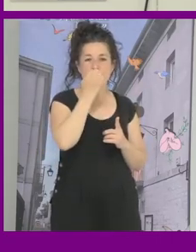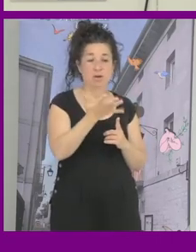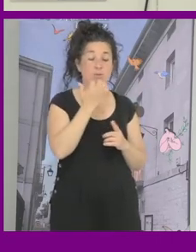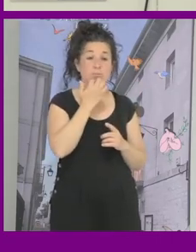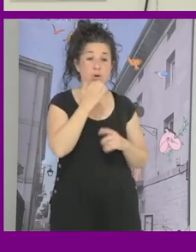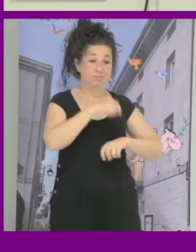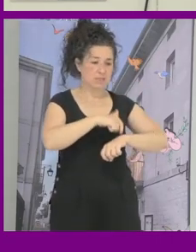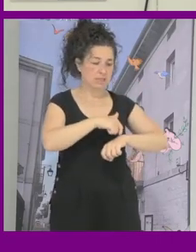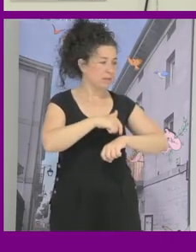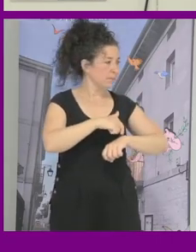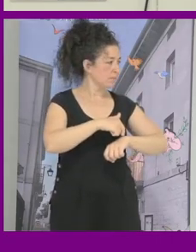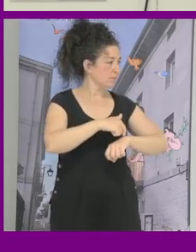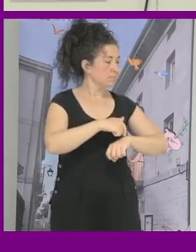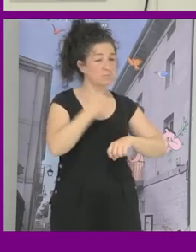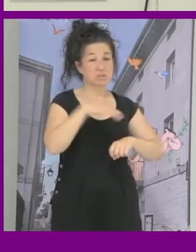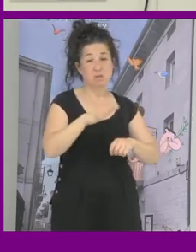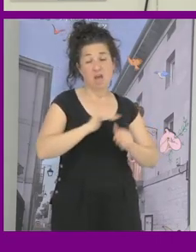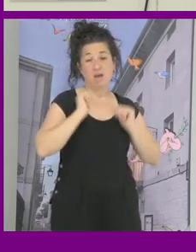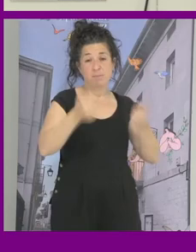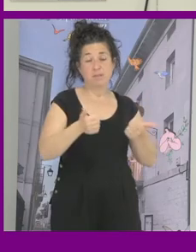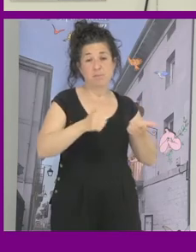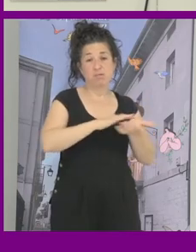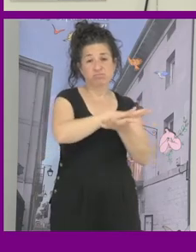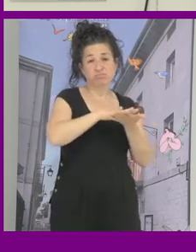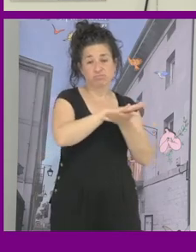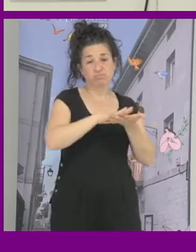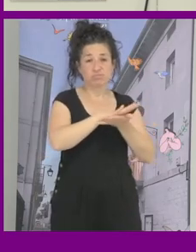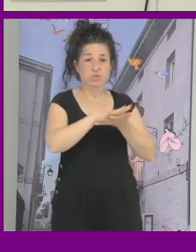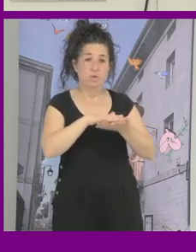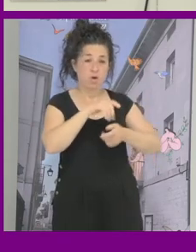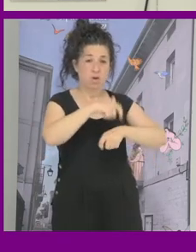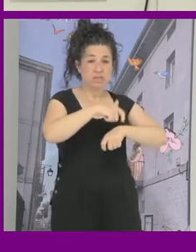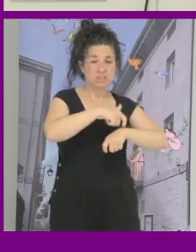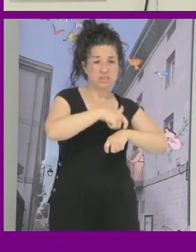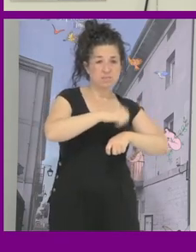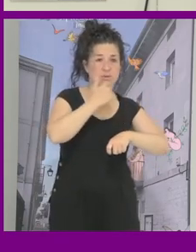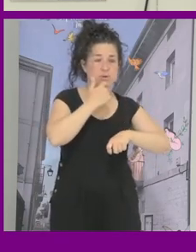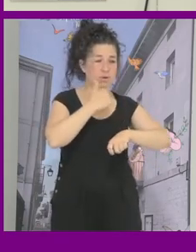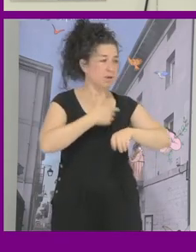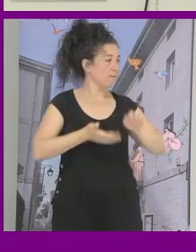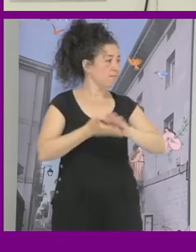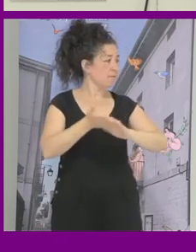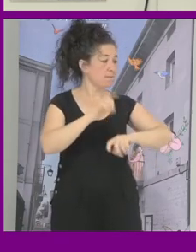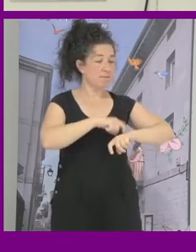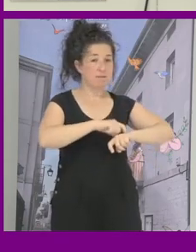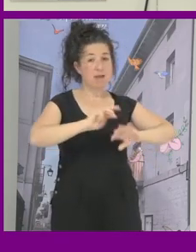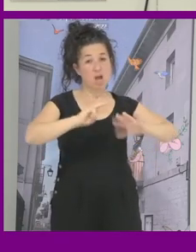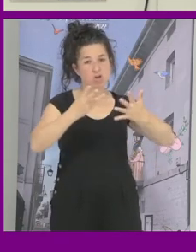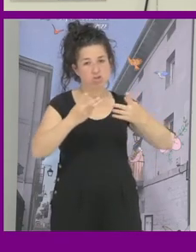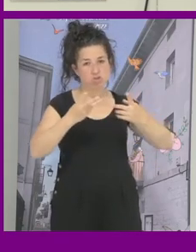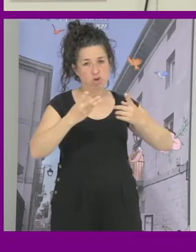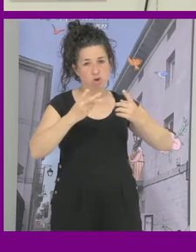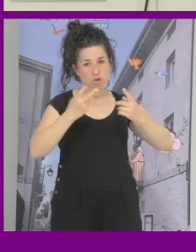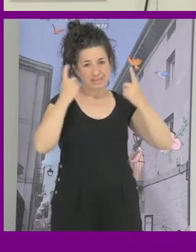ikusita planteatu eskuzun, hasieran planteatu eskuzun denbora eta holan sortziak aldera bukatzen saiatzeko